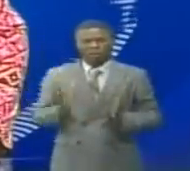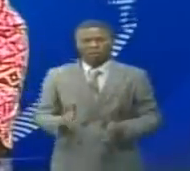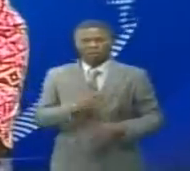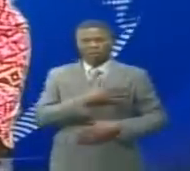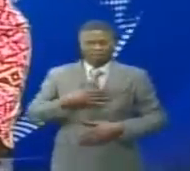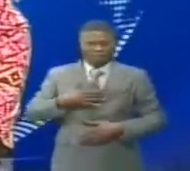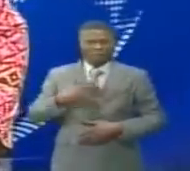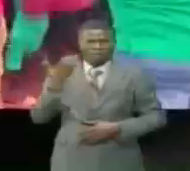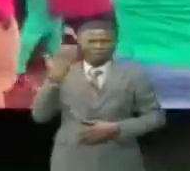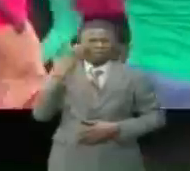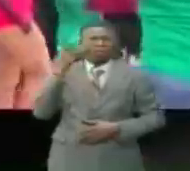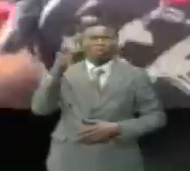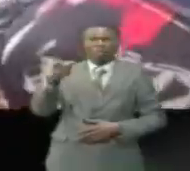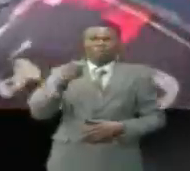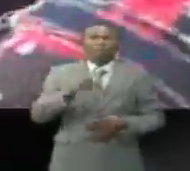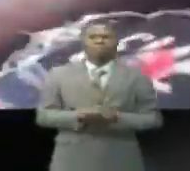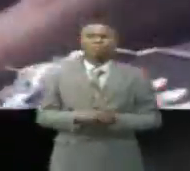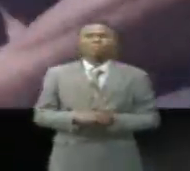Lola Nanou.